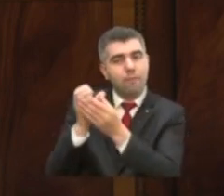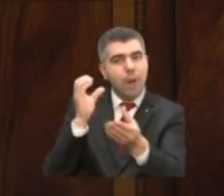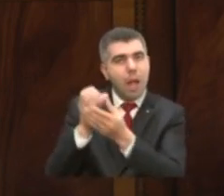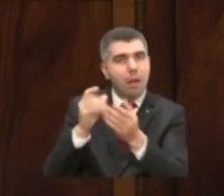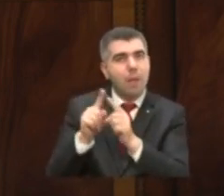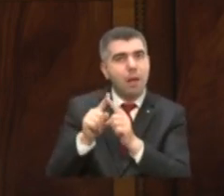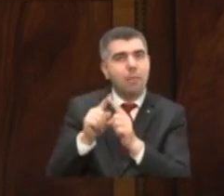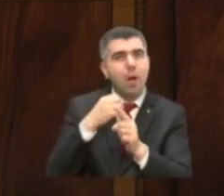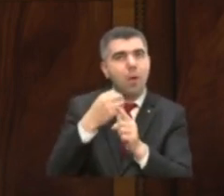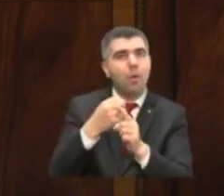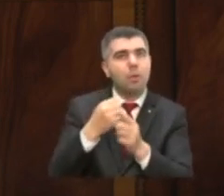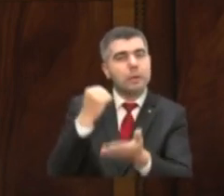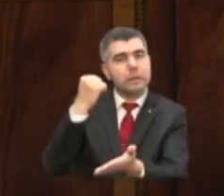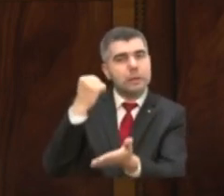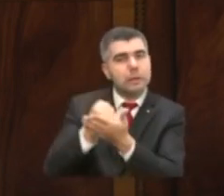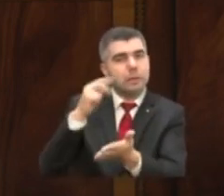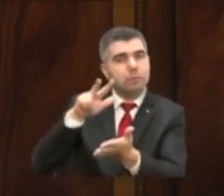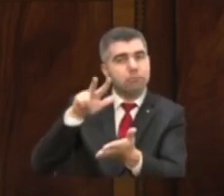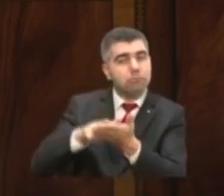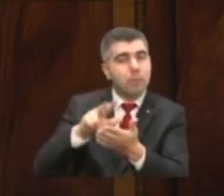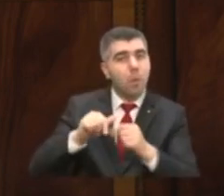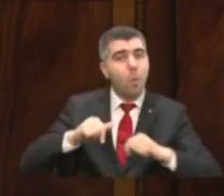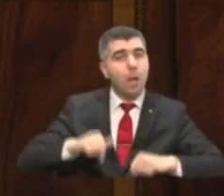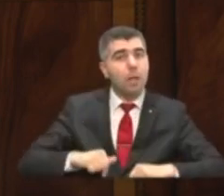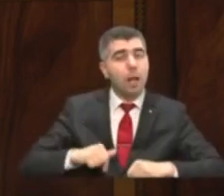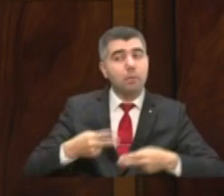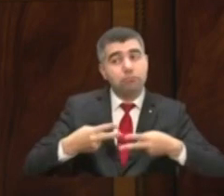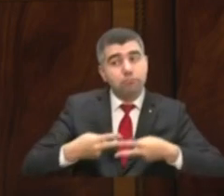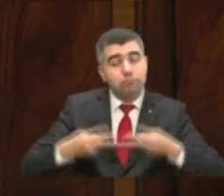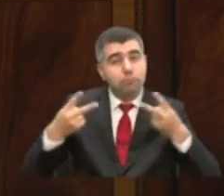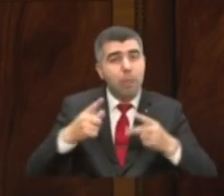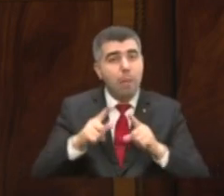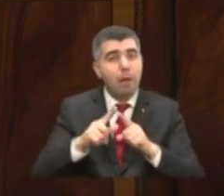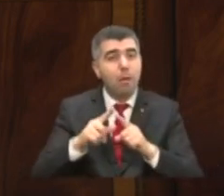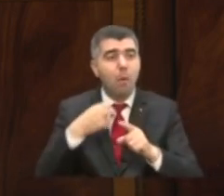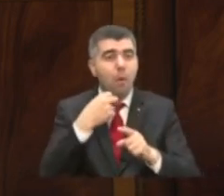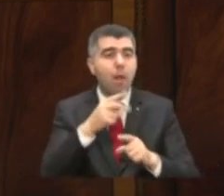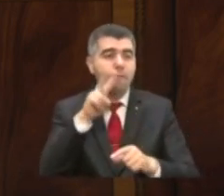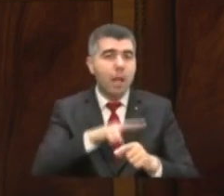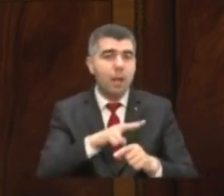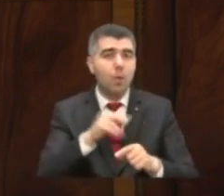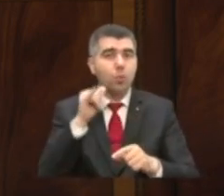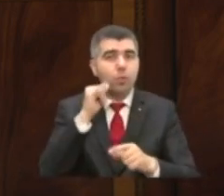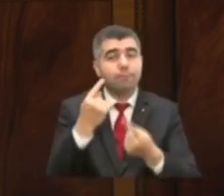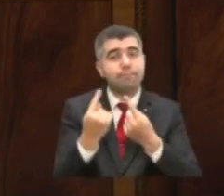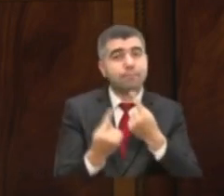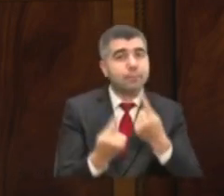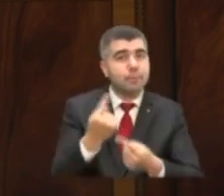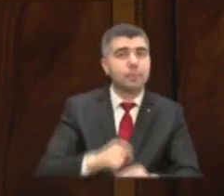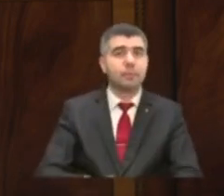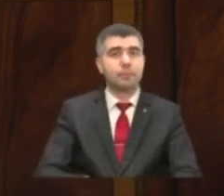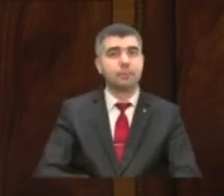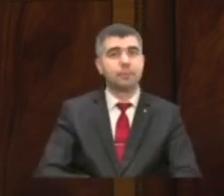لا اساس في واحد الخاتم ديال الوزاره، ما عرفناه صحيح ولا لا، وباقي الان ما تكذبش. كاين بلاغ، كاين بلاغ